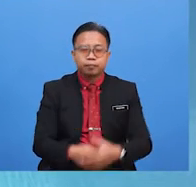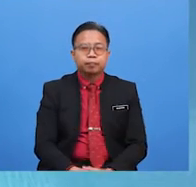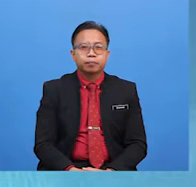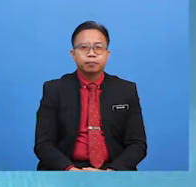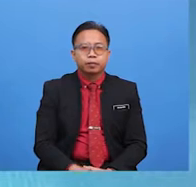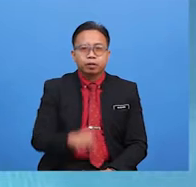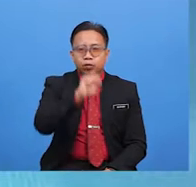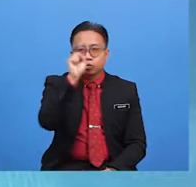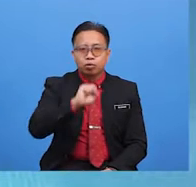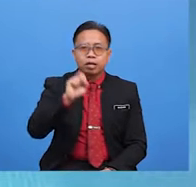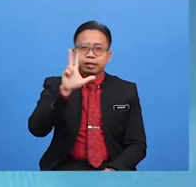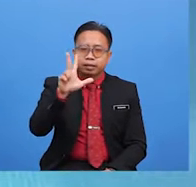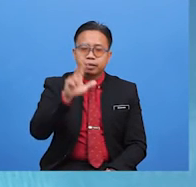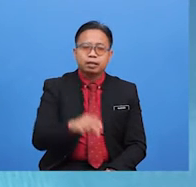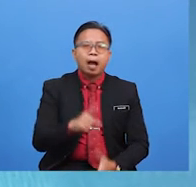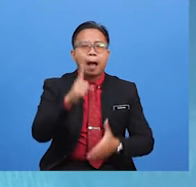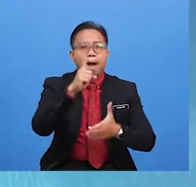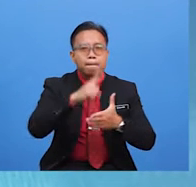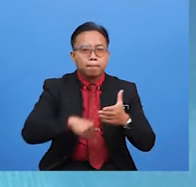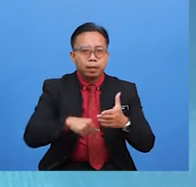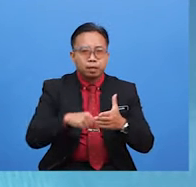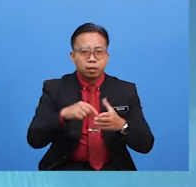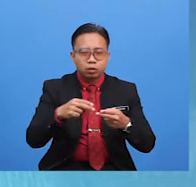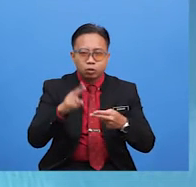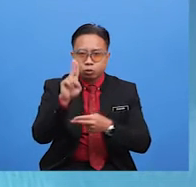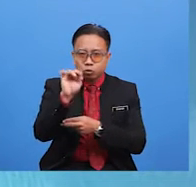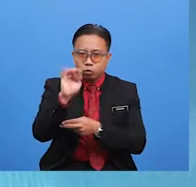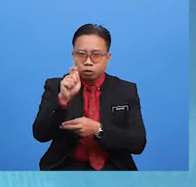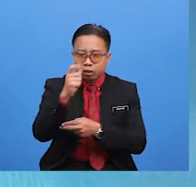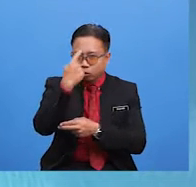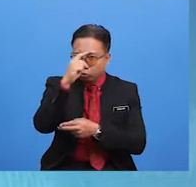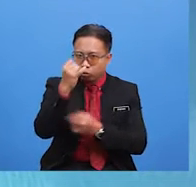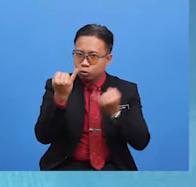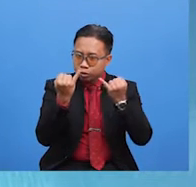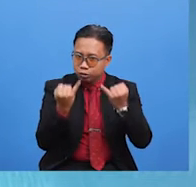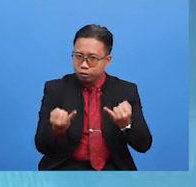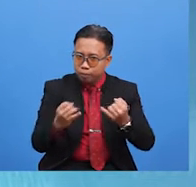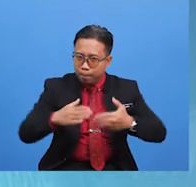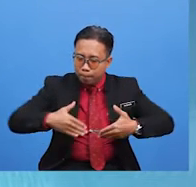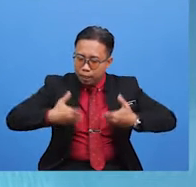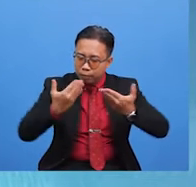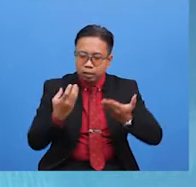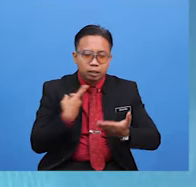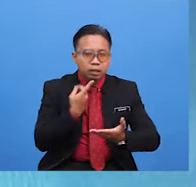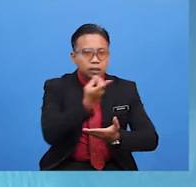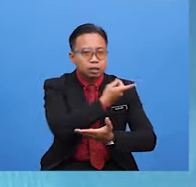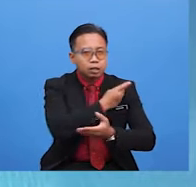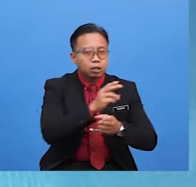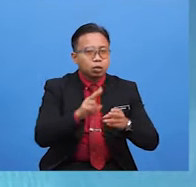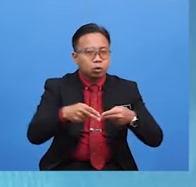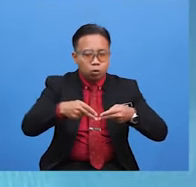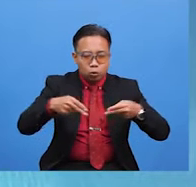Soalan ketiga, apakah unit untuk jisim? Dan bagaimana kita mengukur jisim?